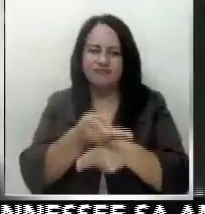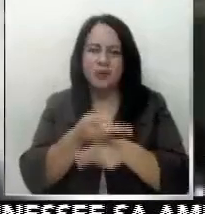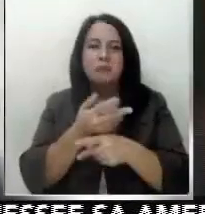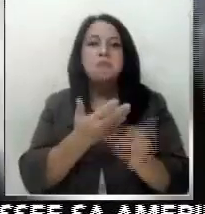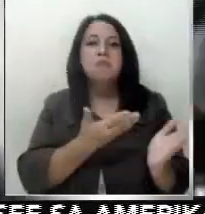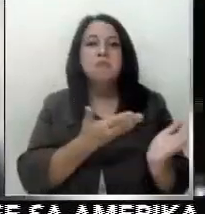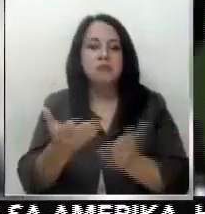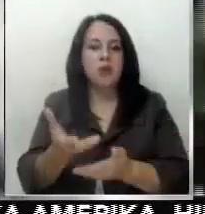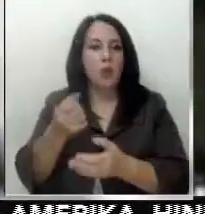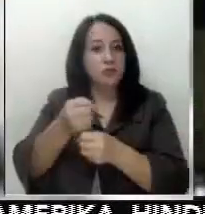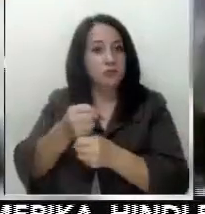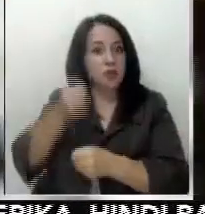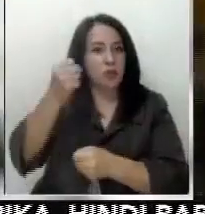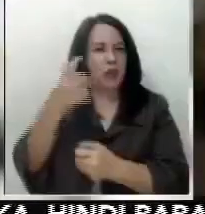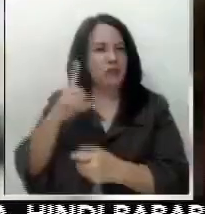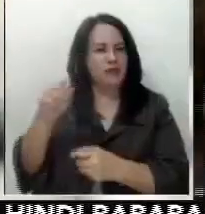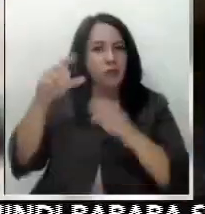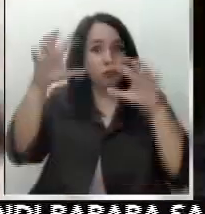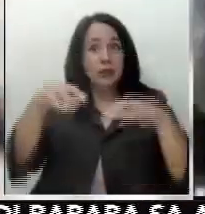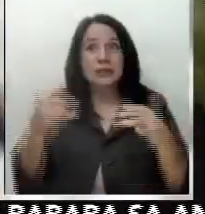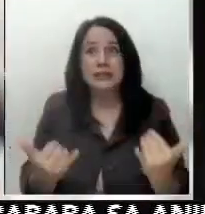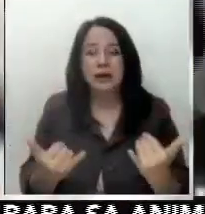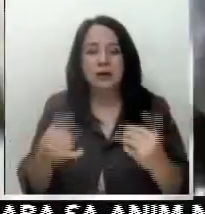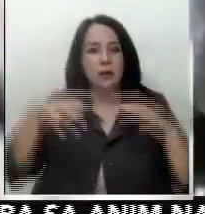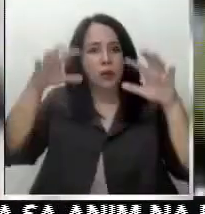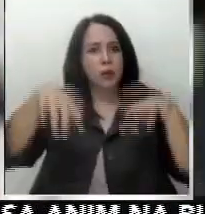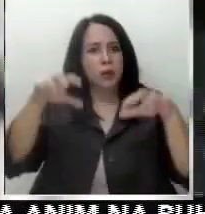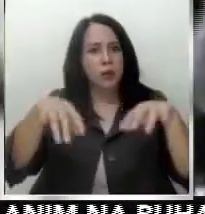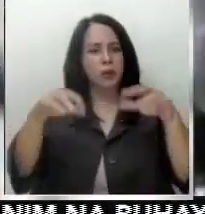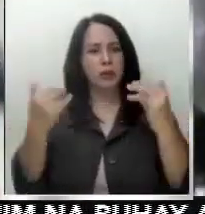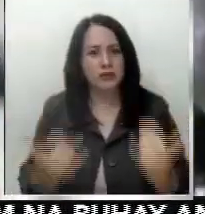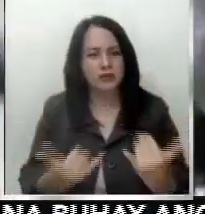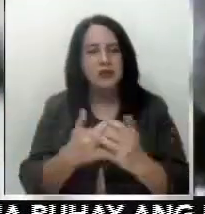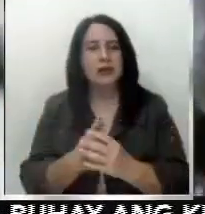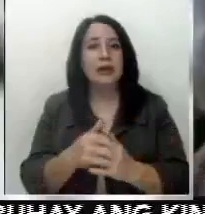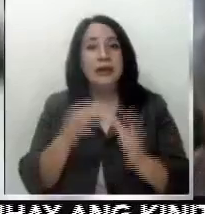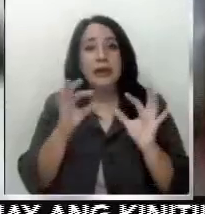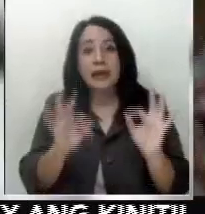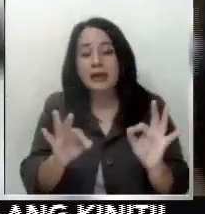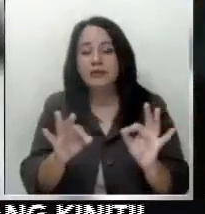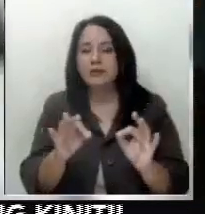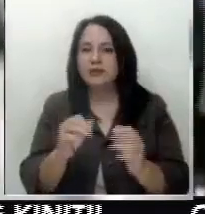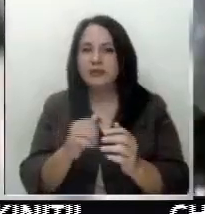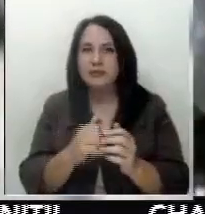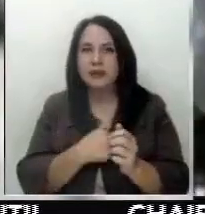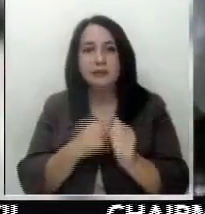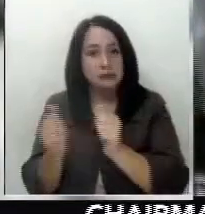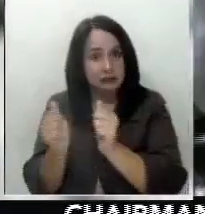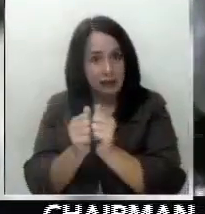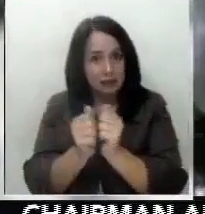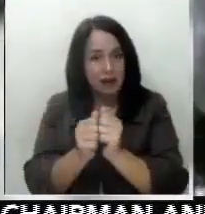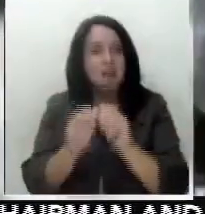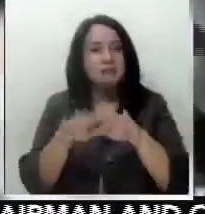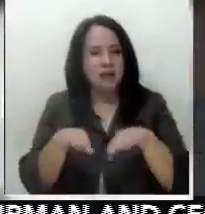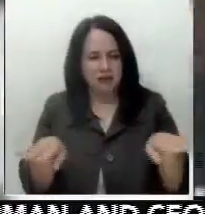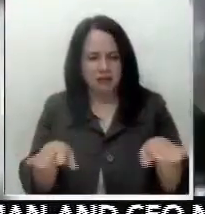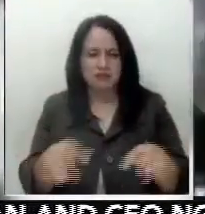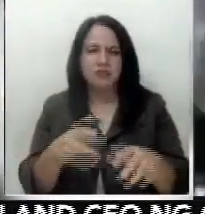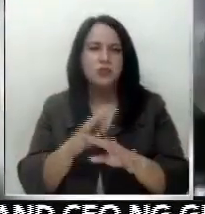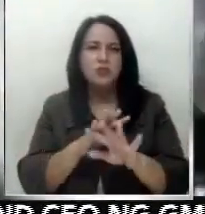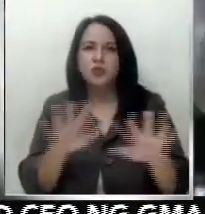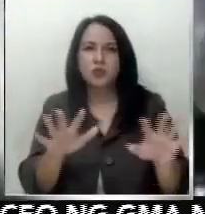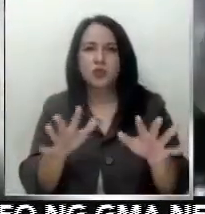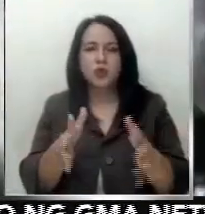payong dahil biglang umulan tulad ngayon Oh Umuulan na dito ngayon at kung hindi maiiwasang magsama ng mga bata ay Hwag maiwaglit sa